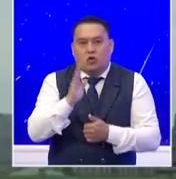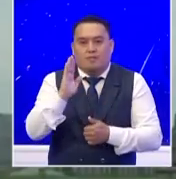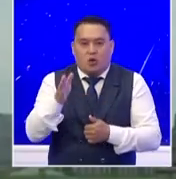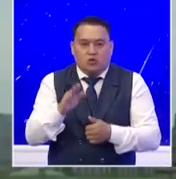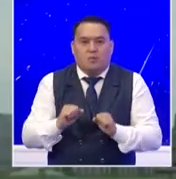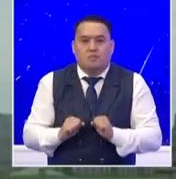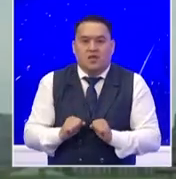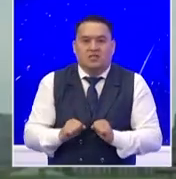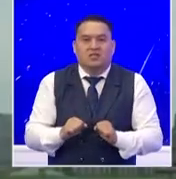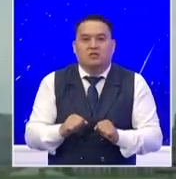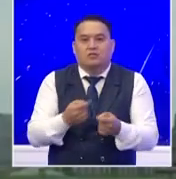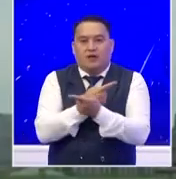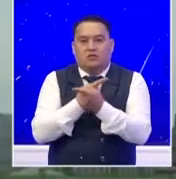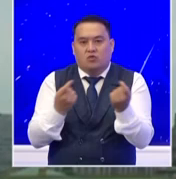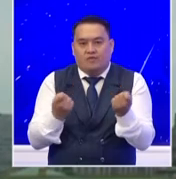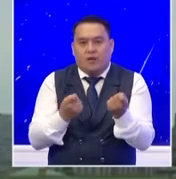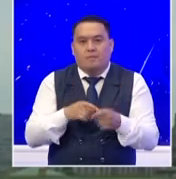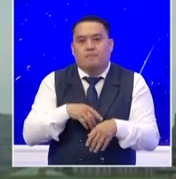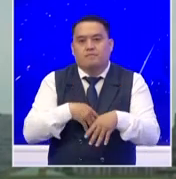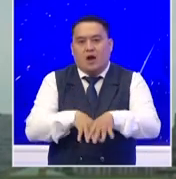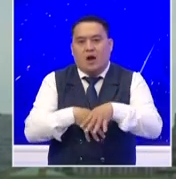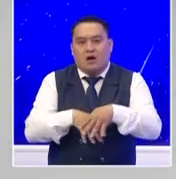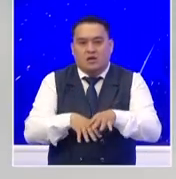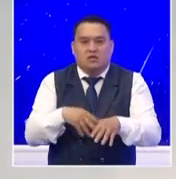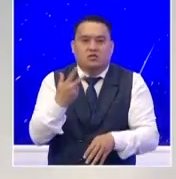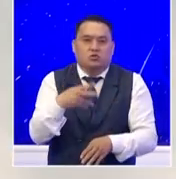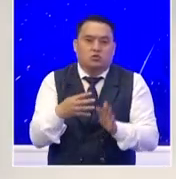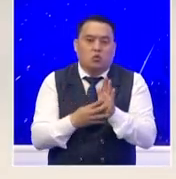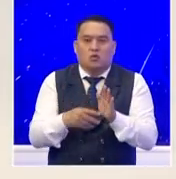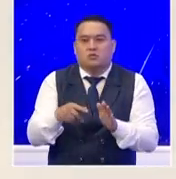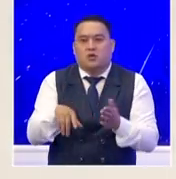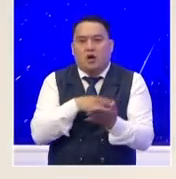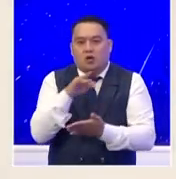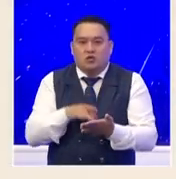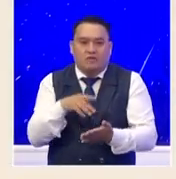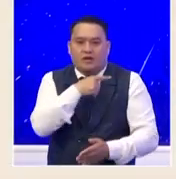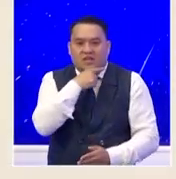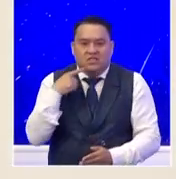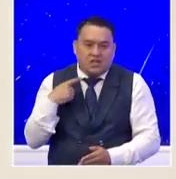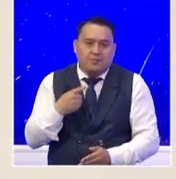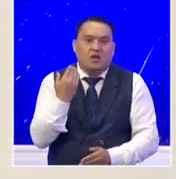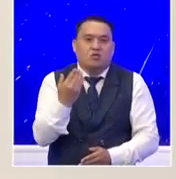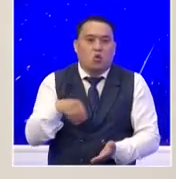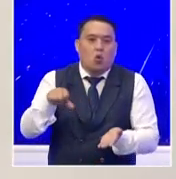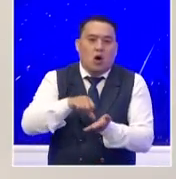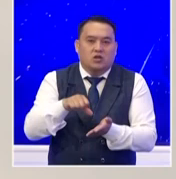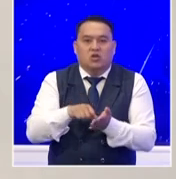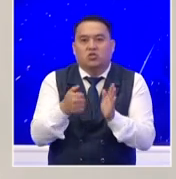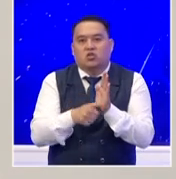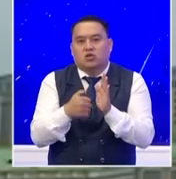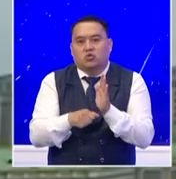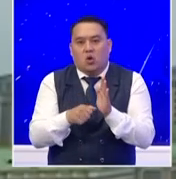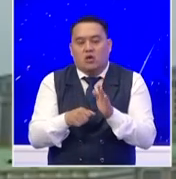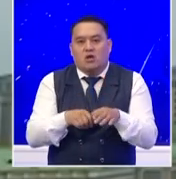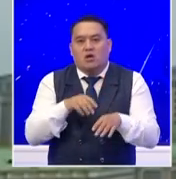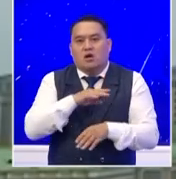этом сообщили в Минобороны страны. Всего воздушный парад состоится в 47 городах России. В нем примут участие почти